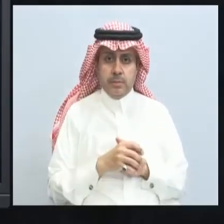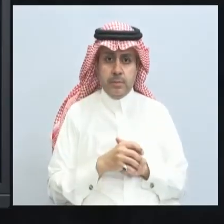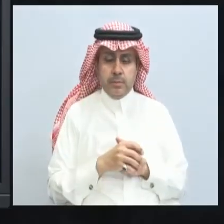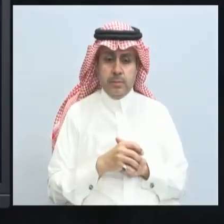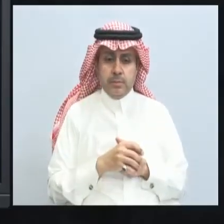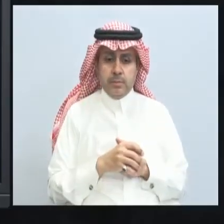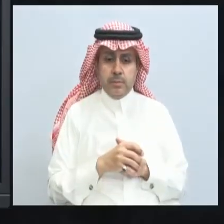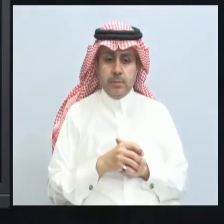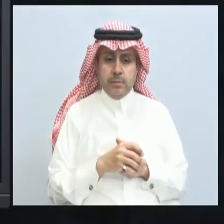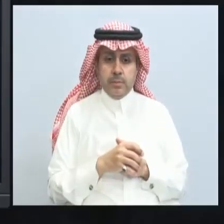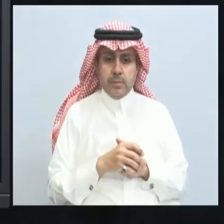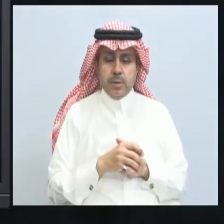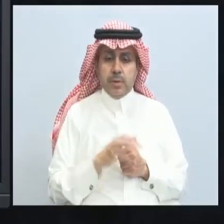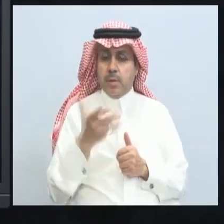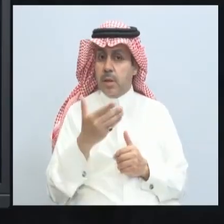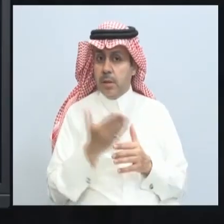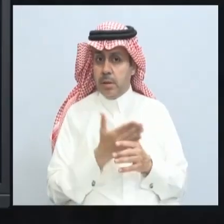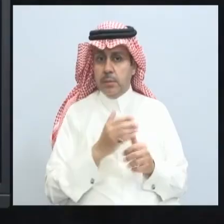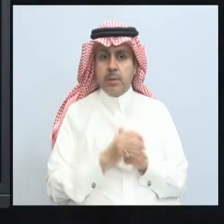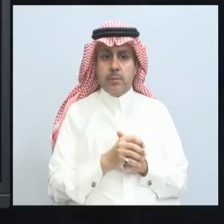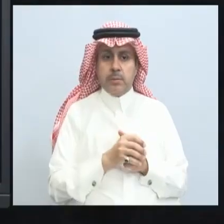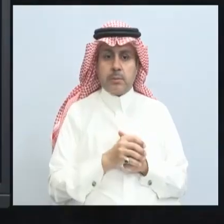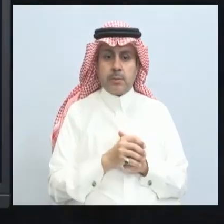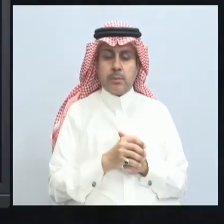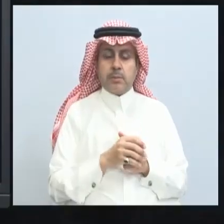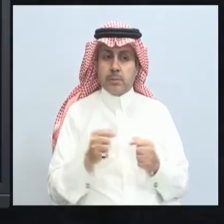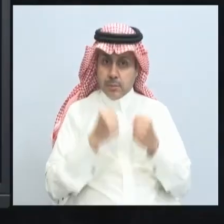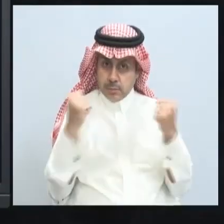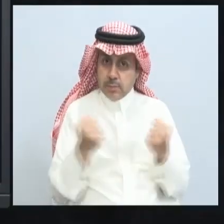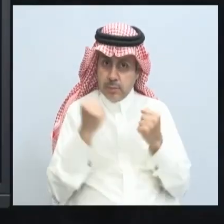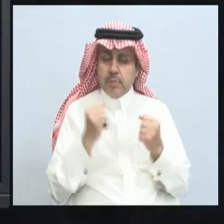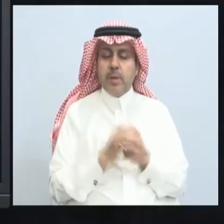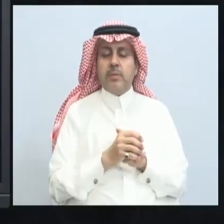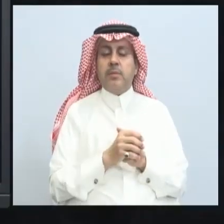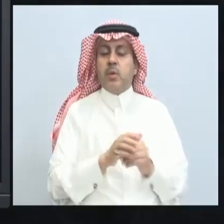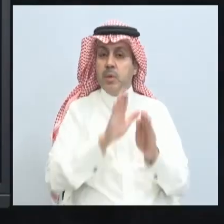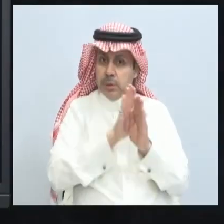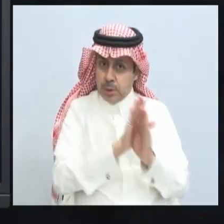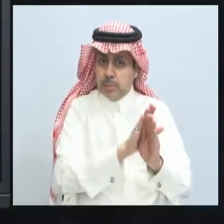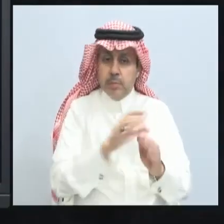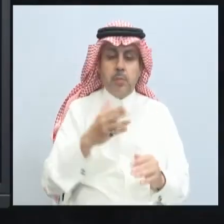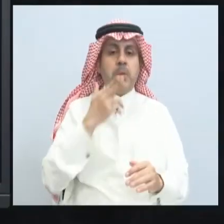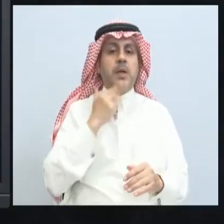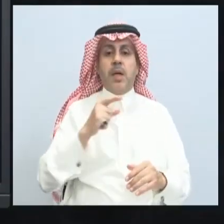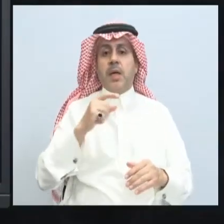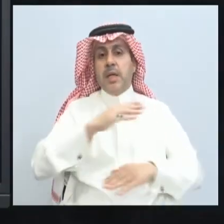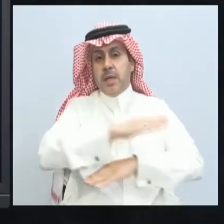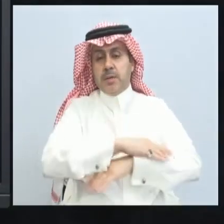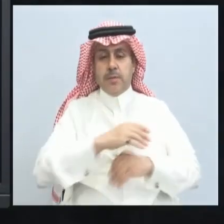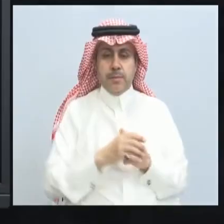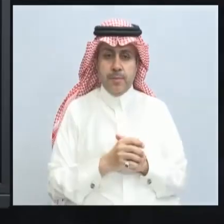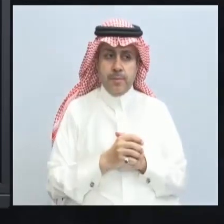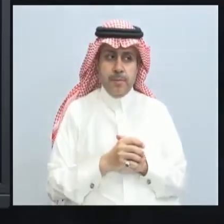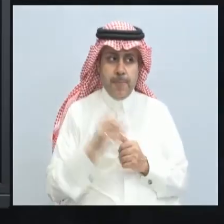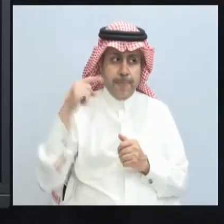الاهتمام ما السبب ان الاسلام اهتم بحسن الخلق من يجيب على